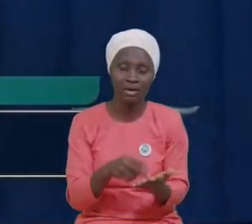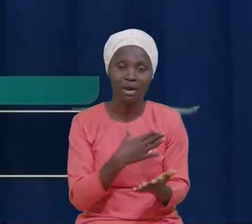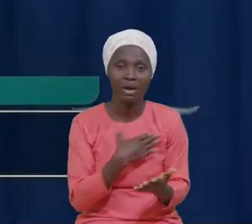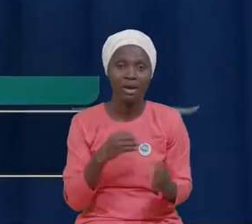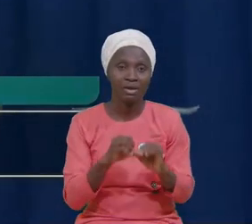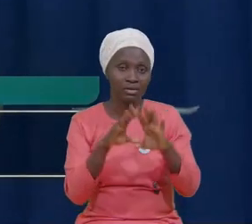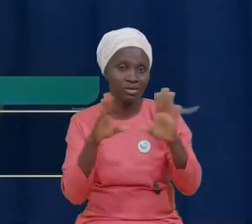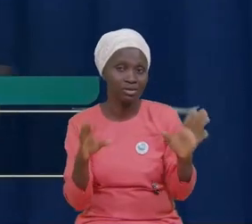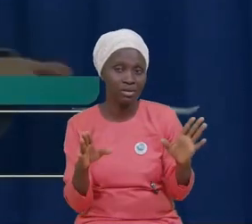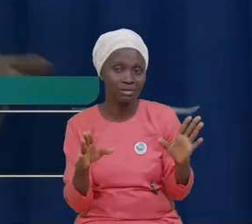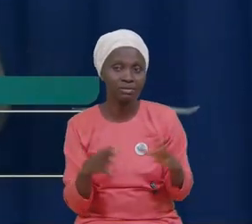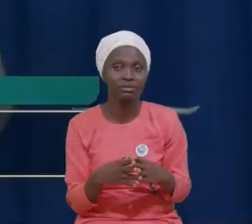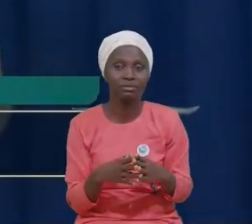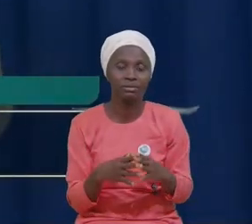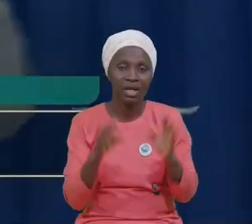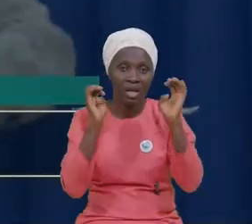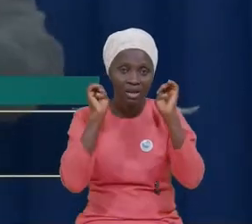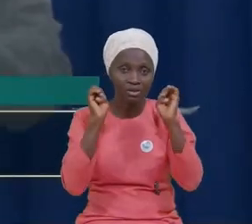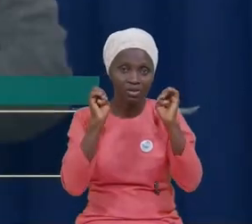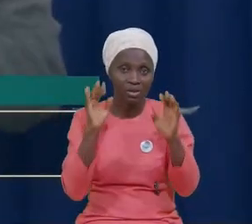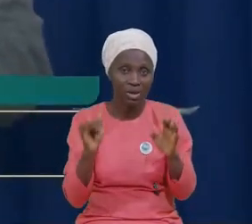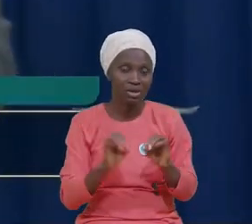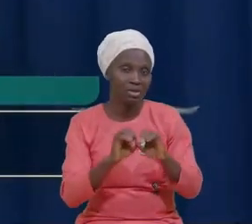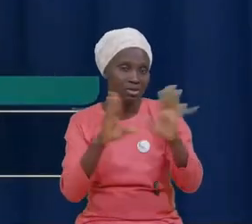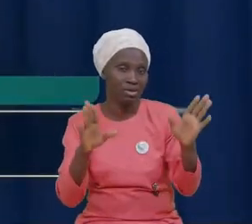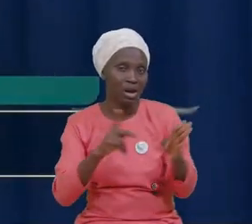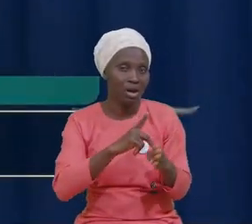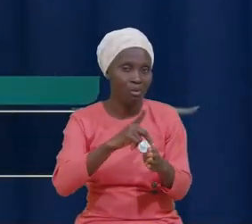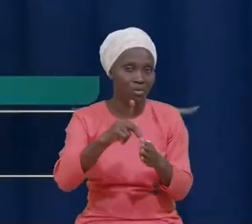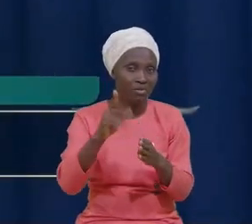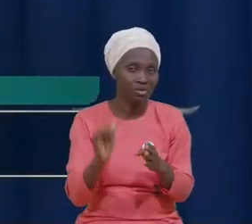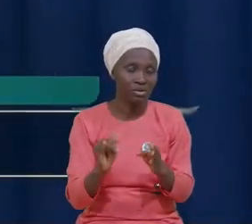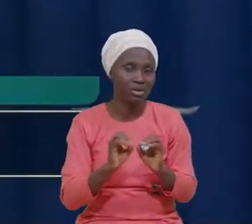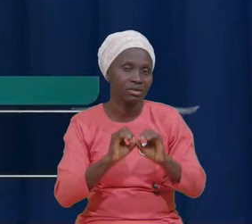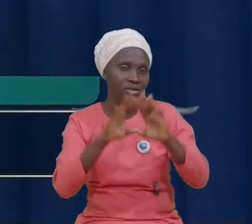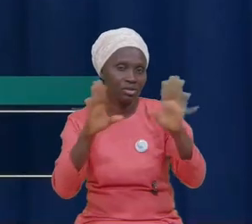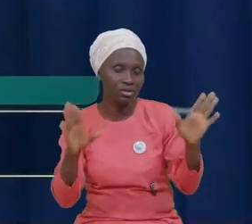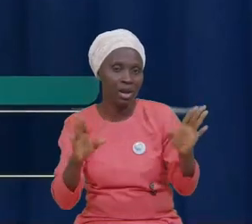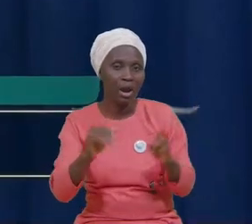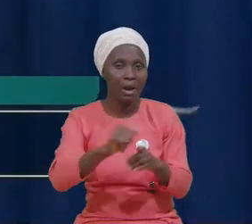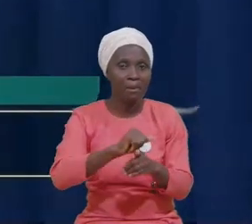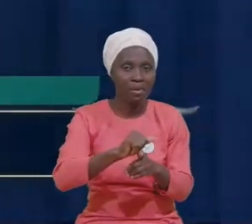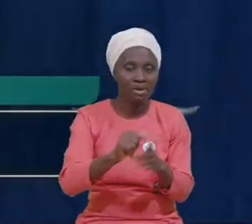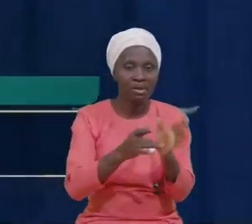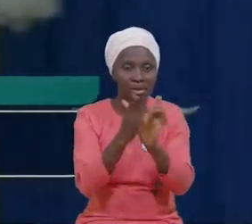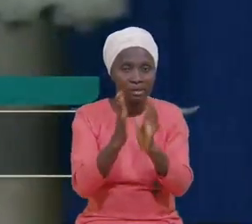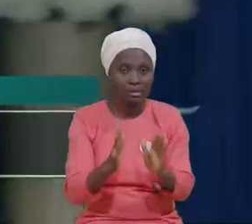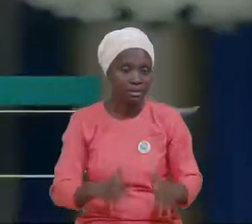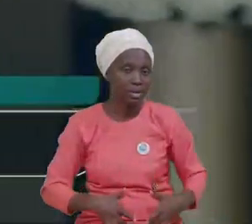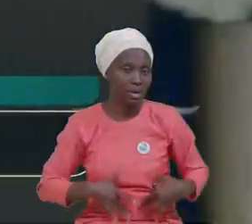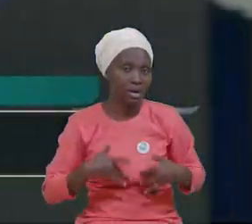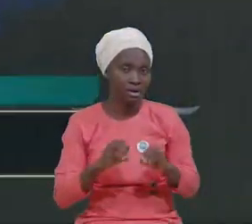briller sur le plan académique, sur le plan professionnel, briller. Dans la vie chrétienne, nous